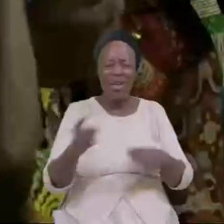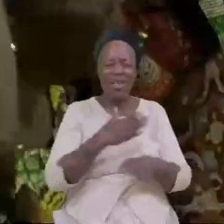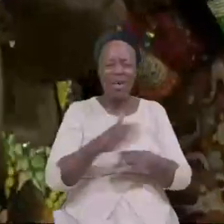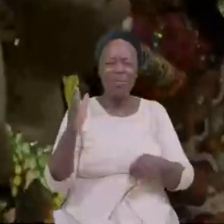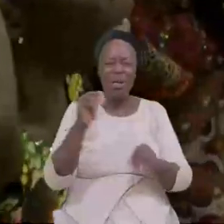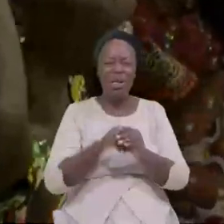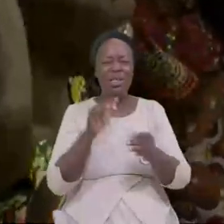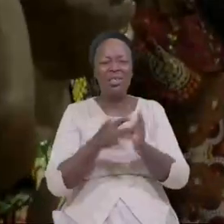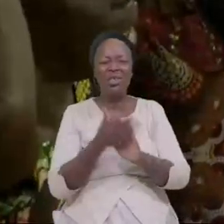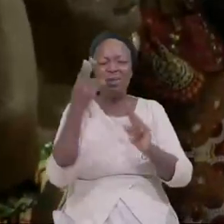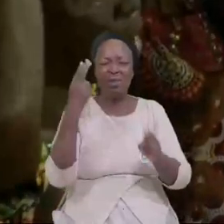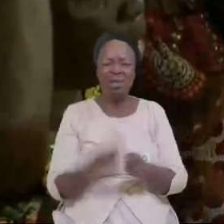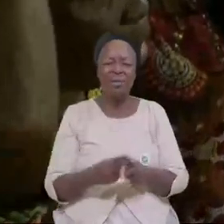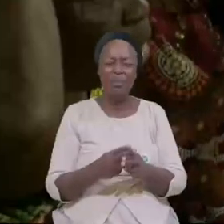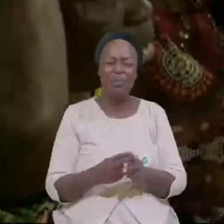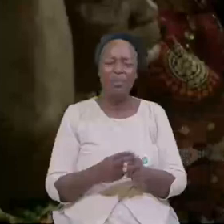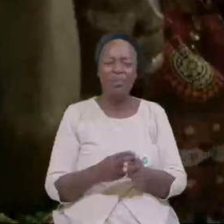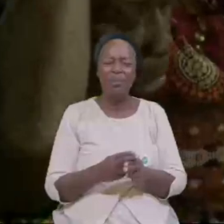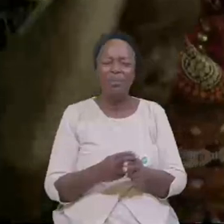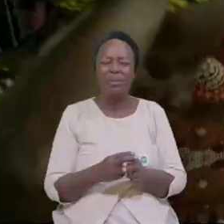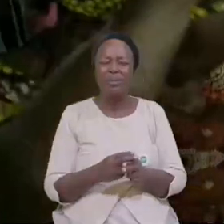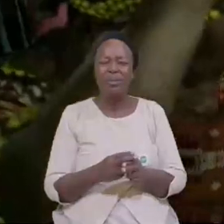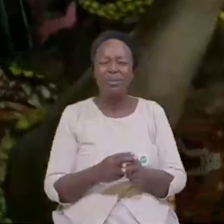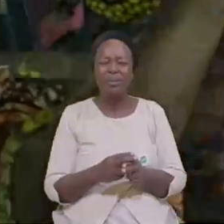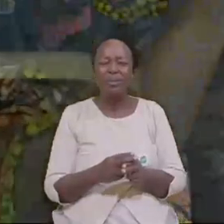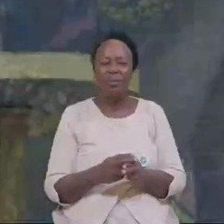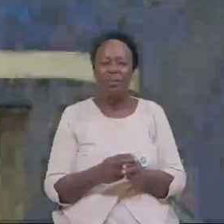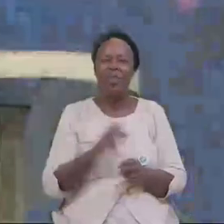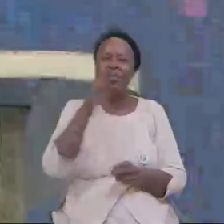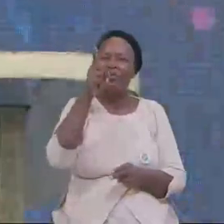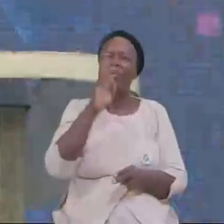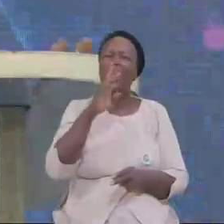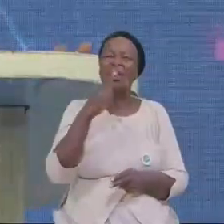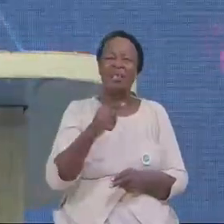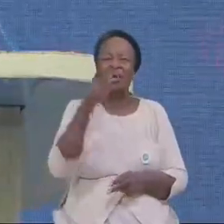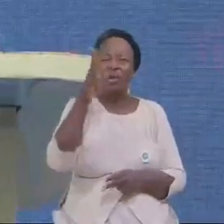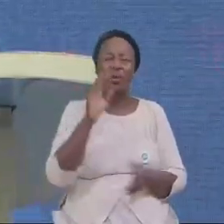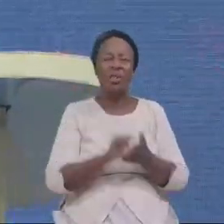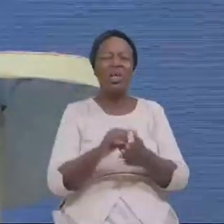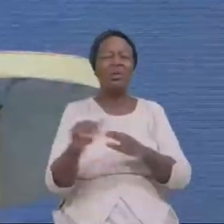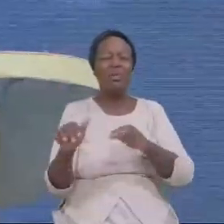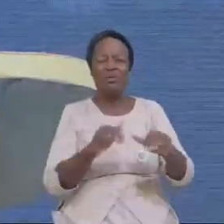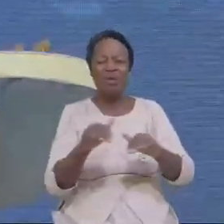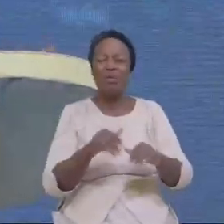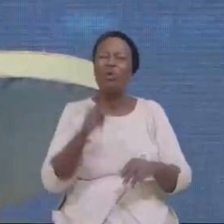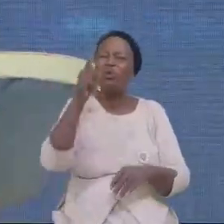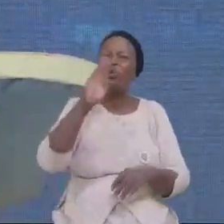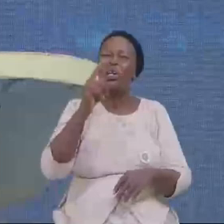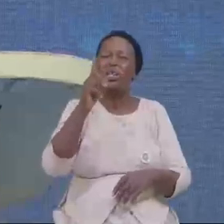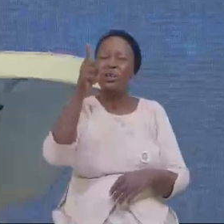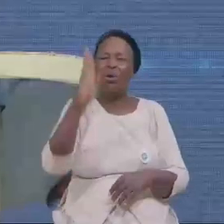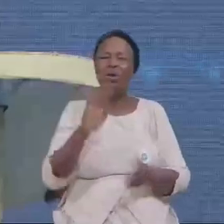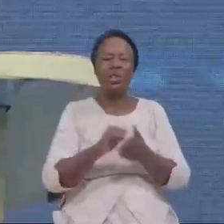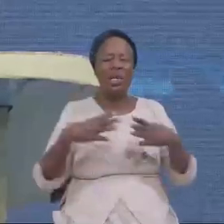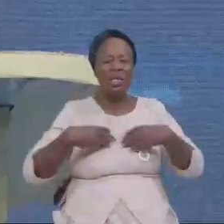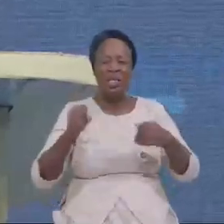de Jésus. Tu es le Dieu qui accomplit. Tu es le Dieu qui guérit. Tu es le Dieu